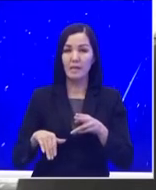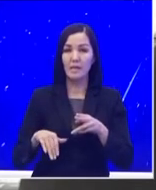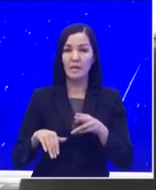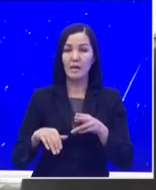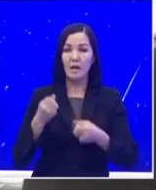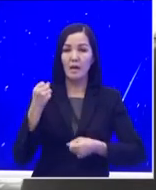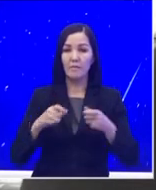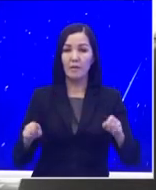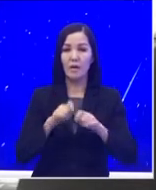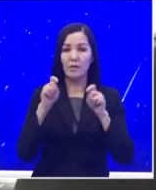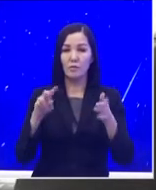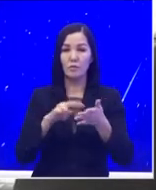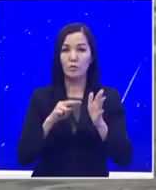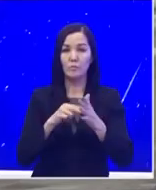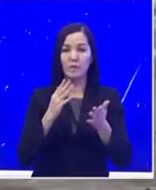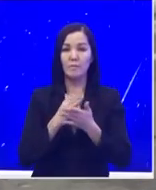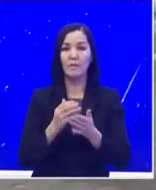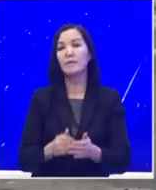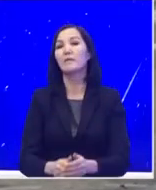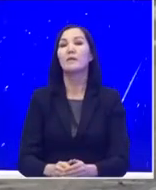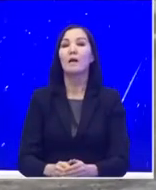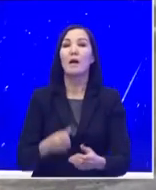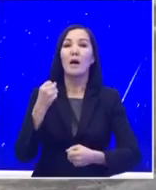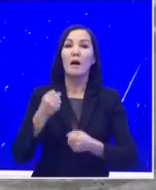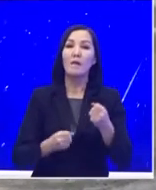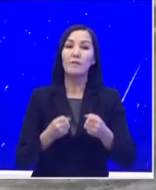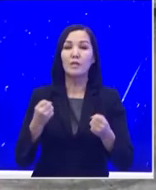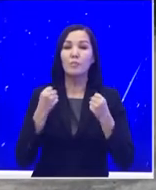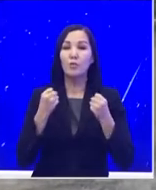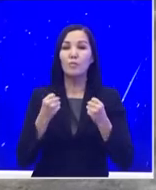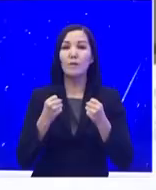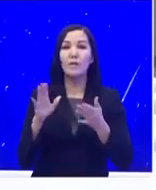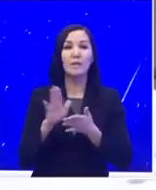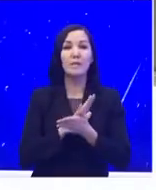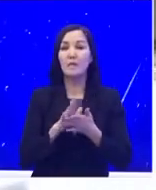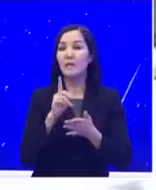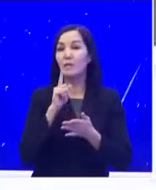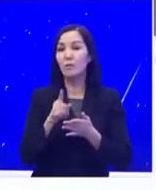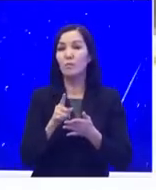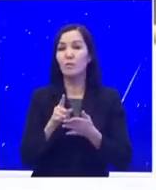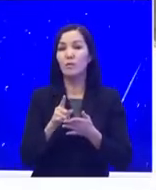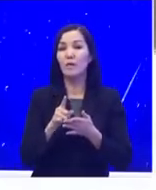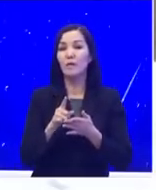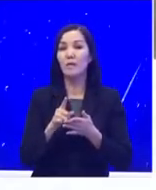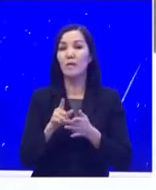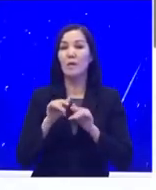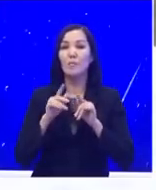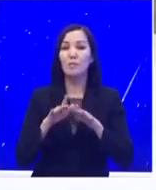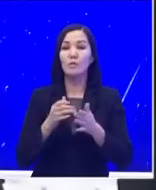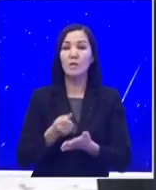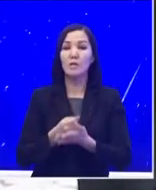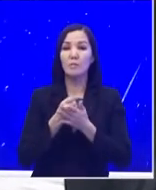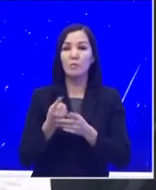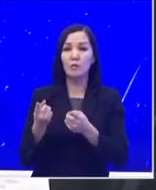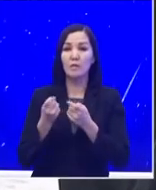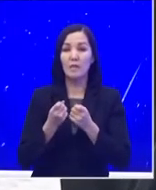автодромымыз ашылу жоспарлануда биылғы жылы. Автоспортпен айналысу әрине тегін емес. Дегенмен мамандар бұл іске демеушілерді тартып,